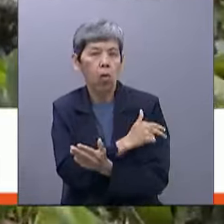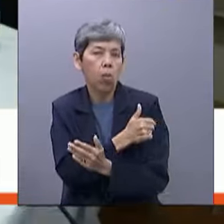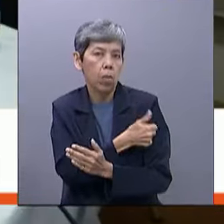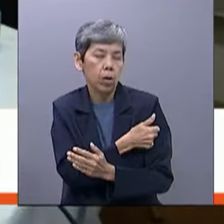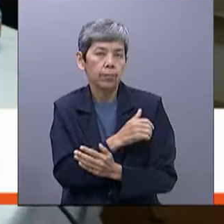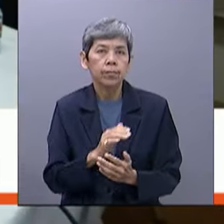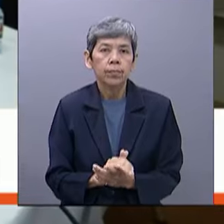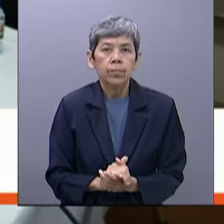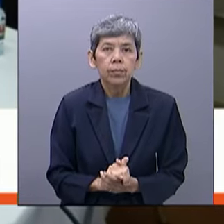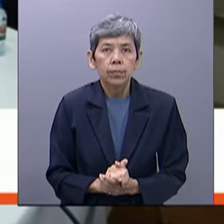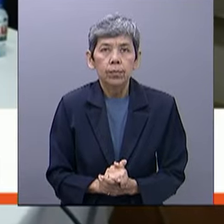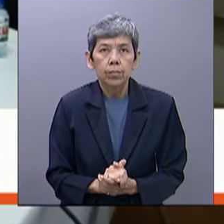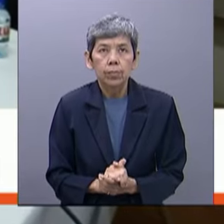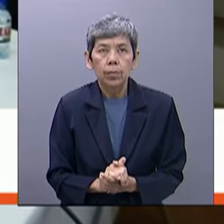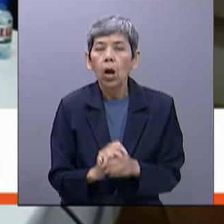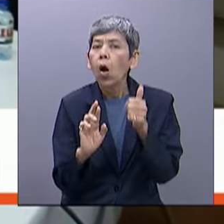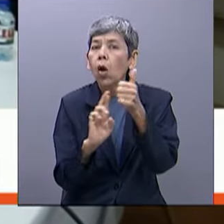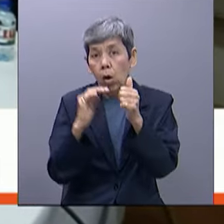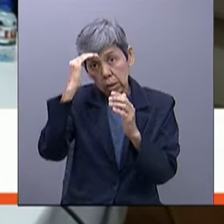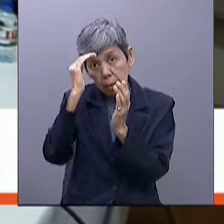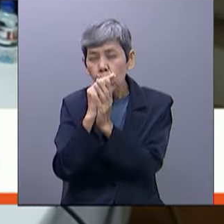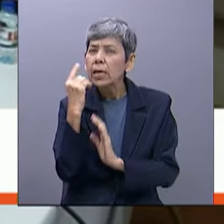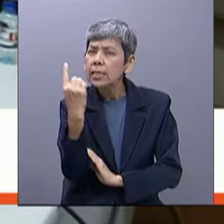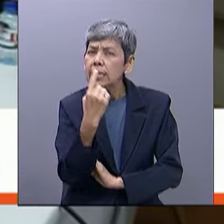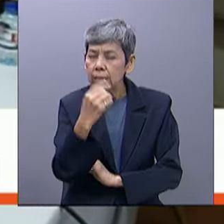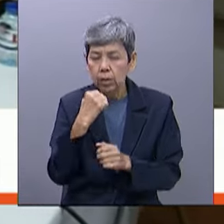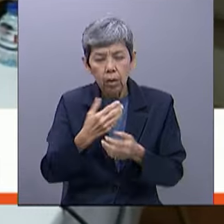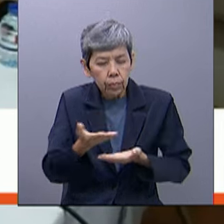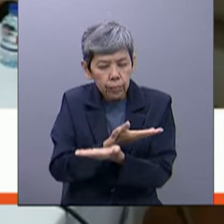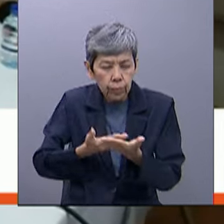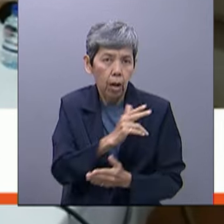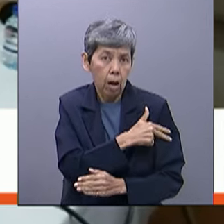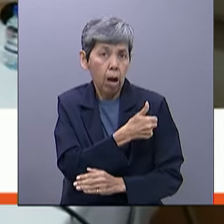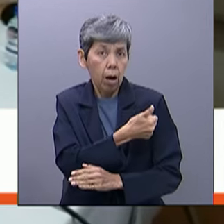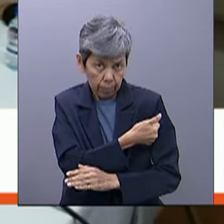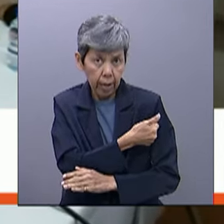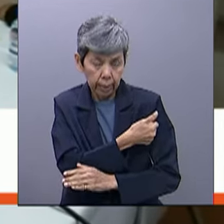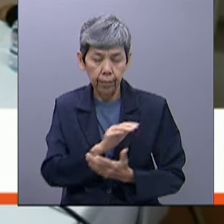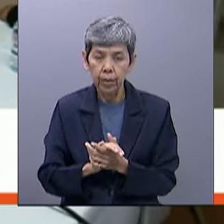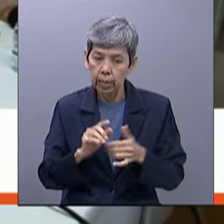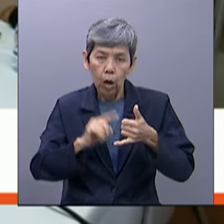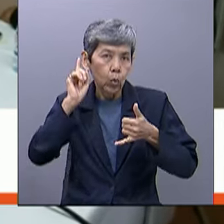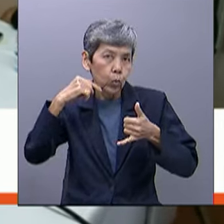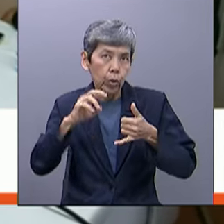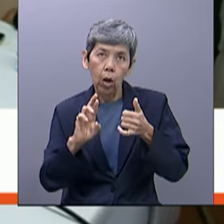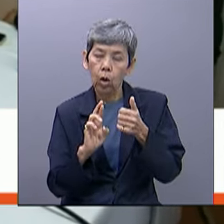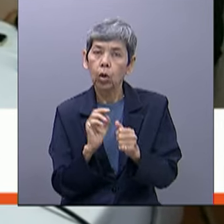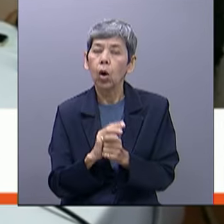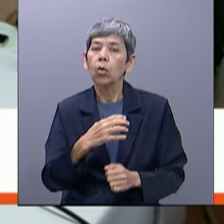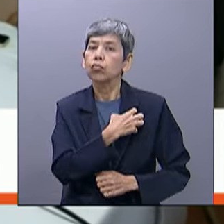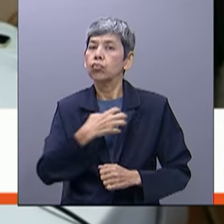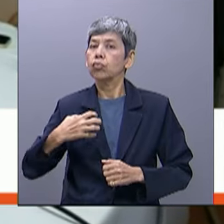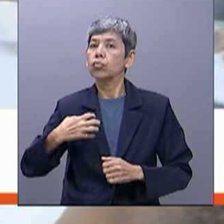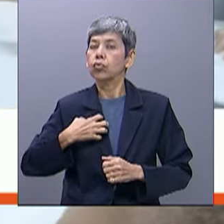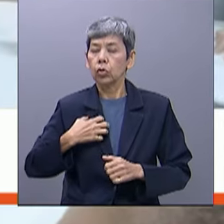ค่ะรองผู้บัญชาการตำรวจท่องเที่ยวยังได้ร่วมประชุมหารือกับแพทย์และนางสาวหยางโจ่งรองโกนศูนย์ใหญ่แห่งสาธารณรัฐ